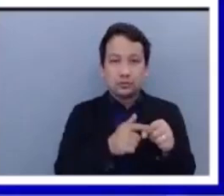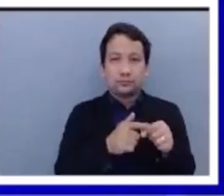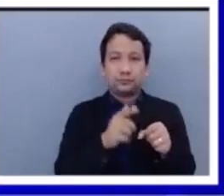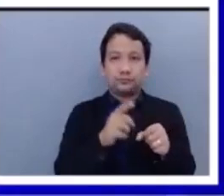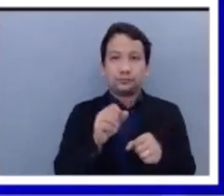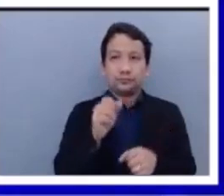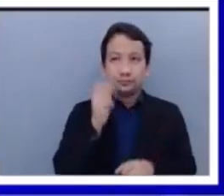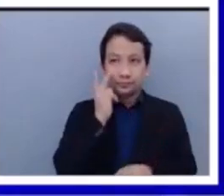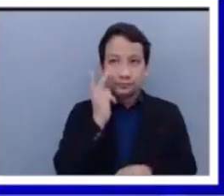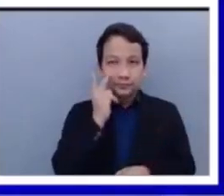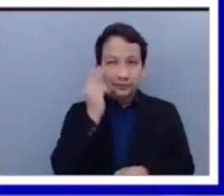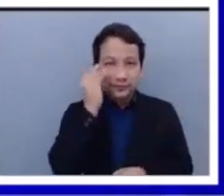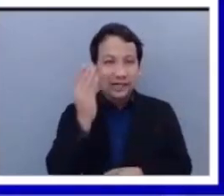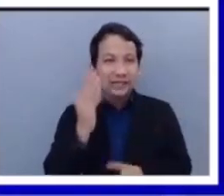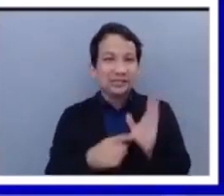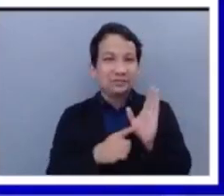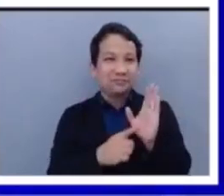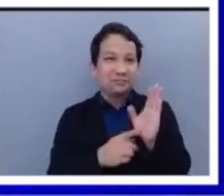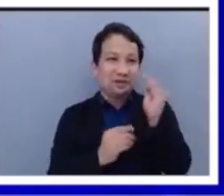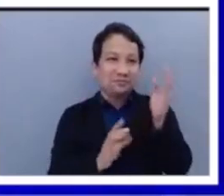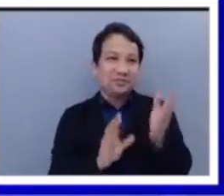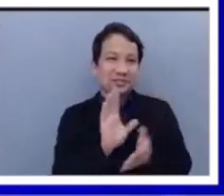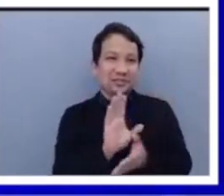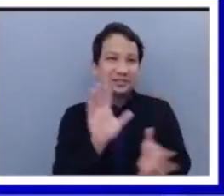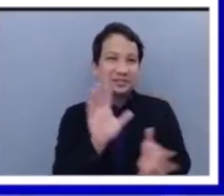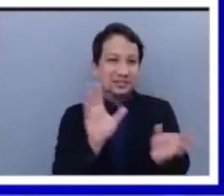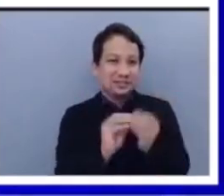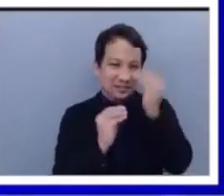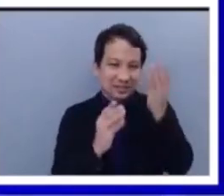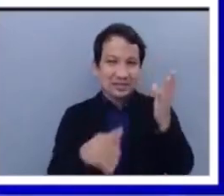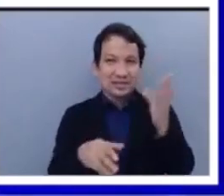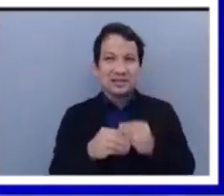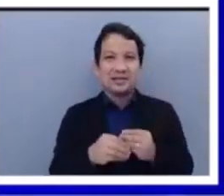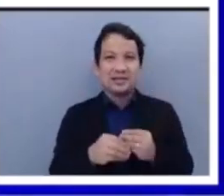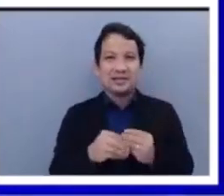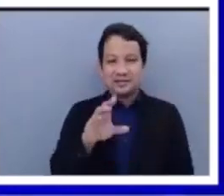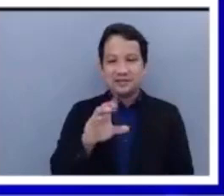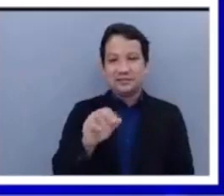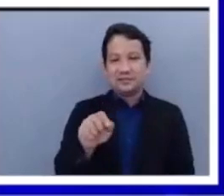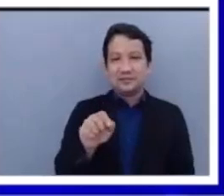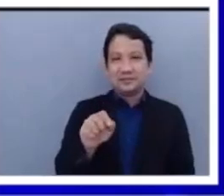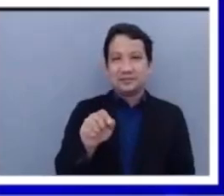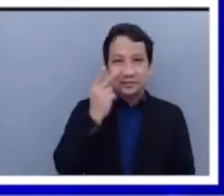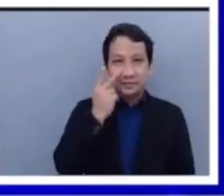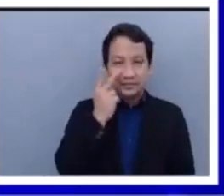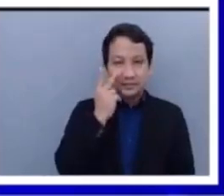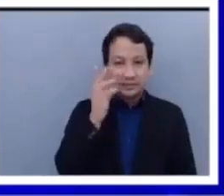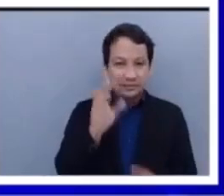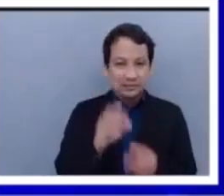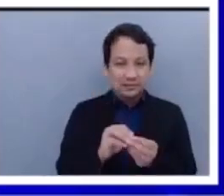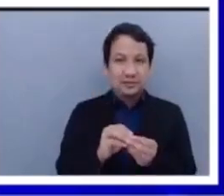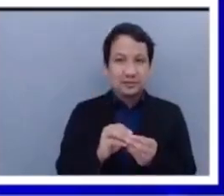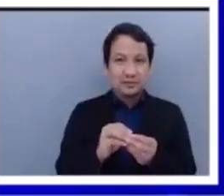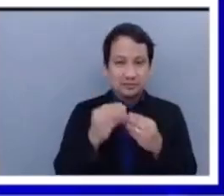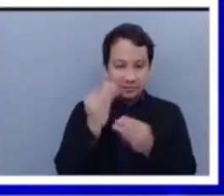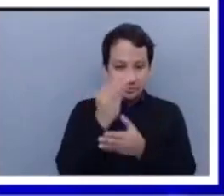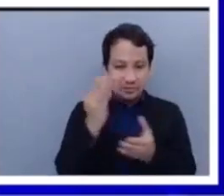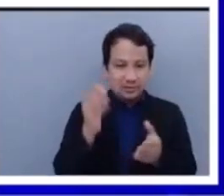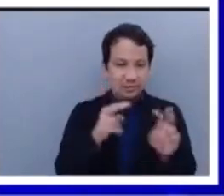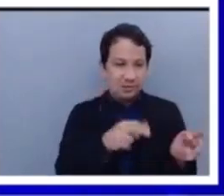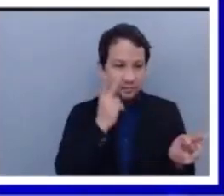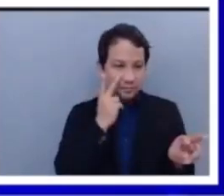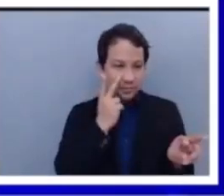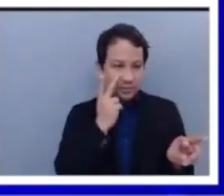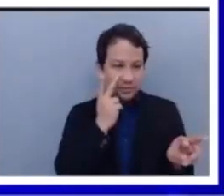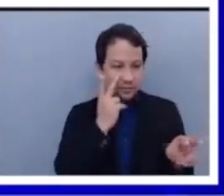ako sa mga surveys natin sa both municipal and commercial marine fishing. At ito yung parang reklamo ng